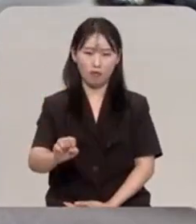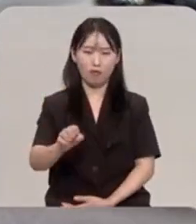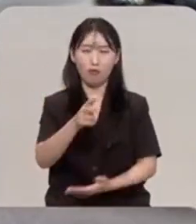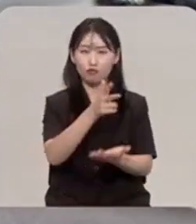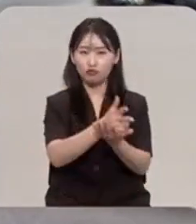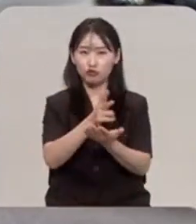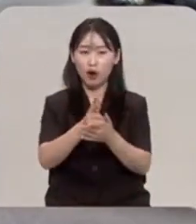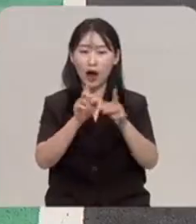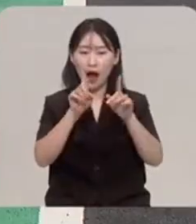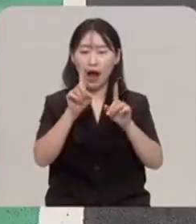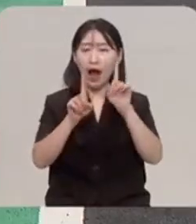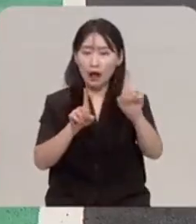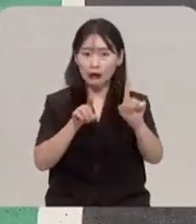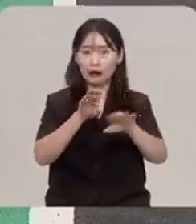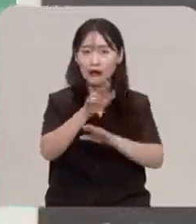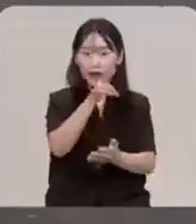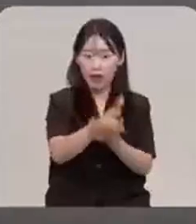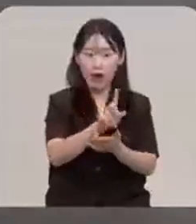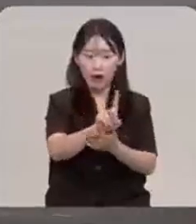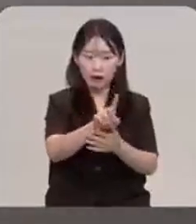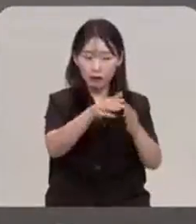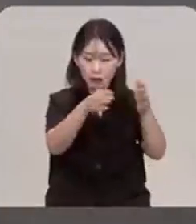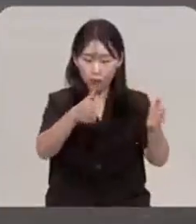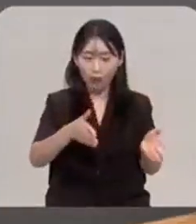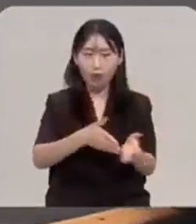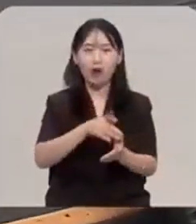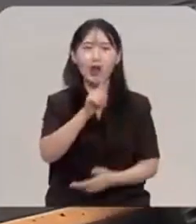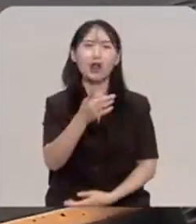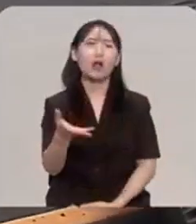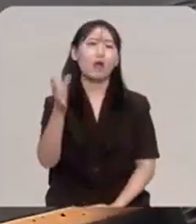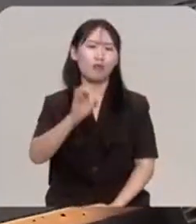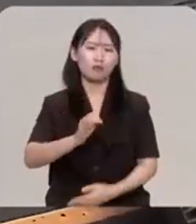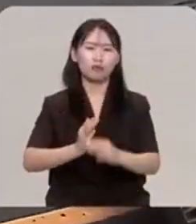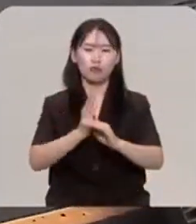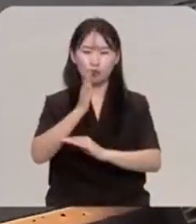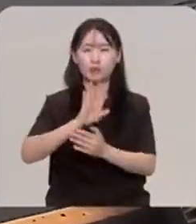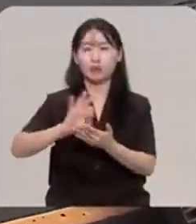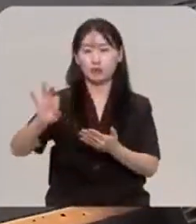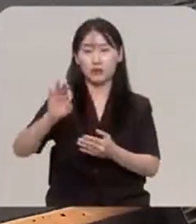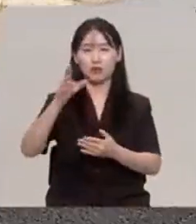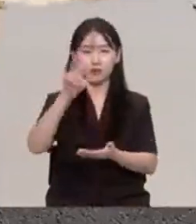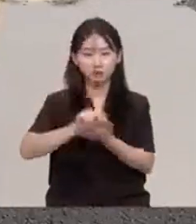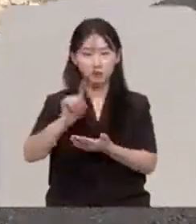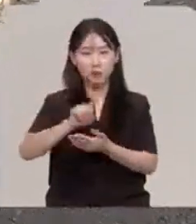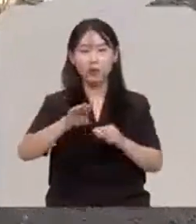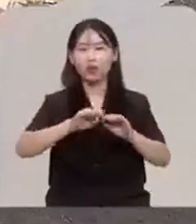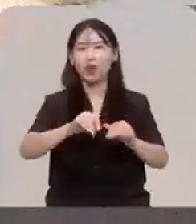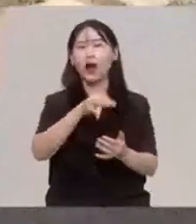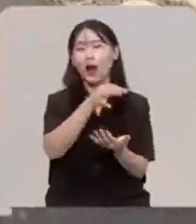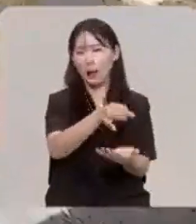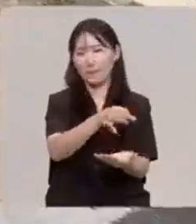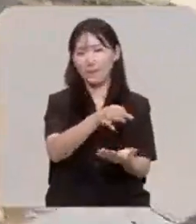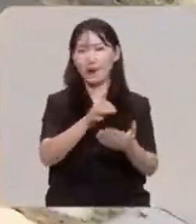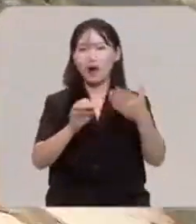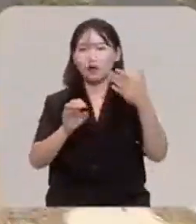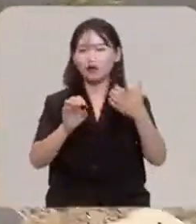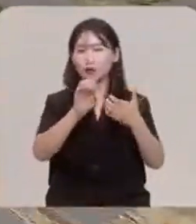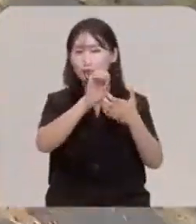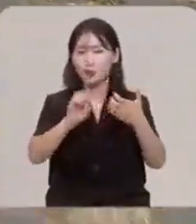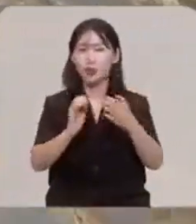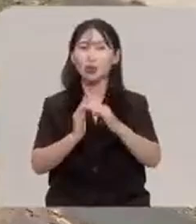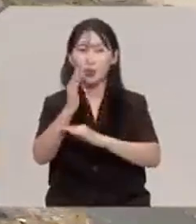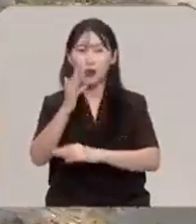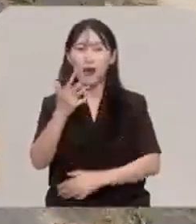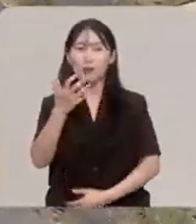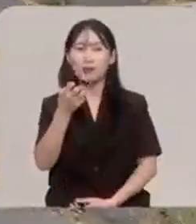돈이든 셈입니다 문제는 땅값집니다 사업비 91억 원 가운데 90% 넘는 83억